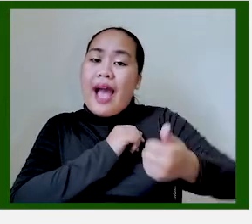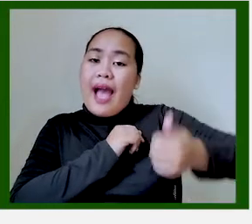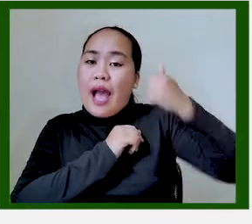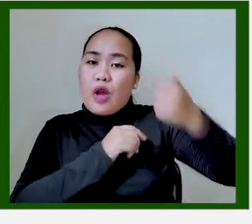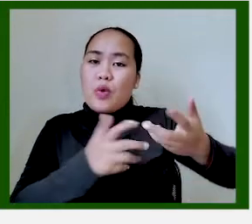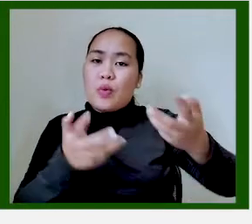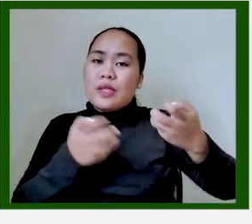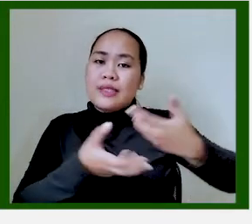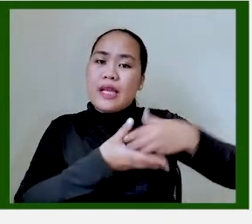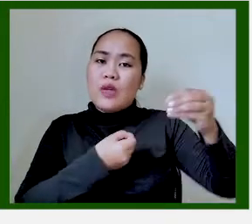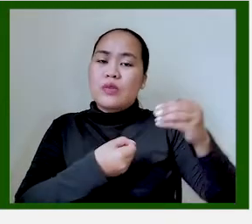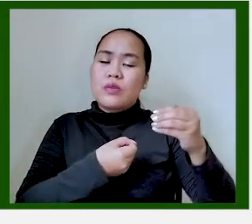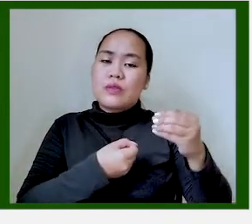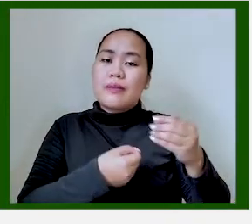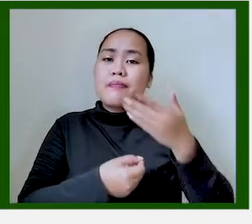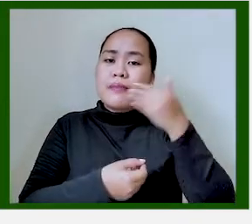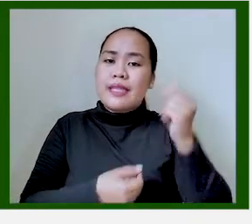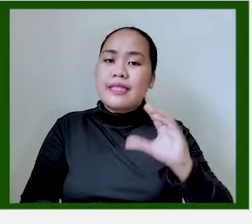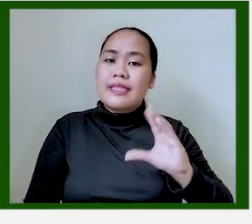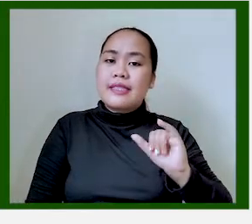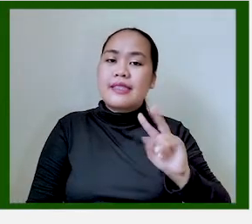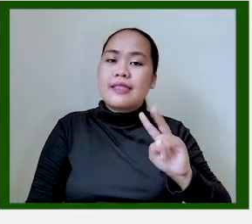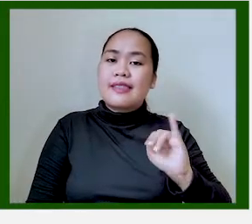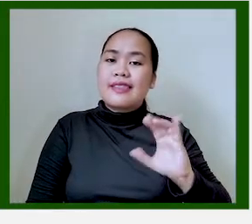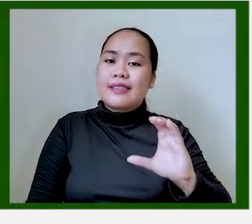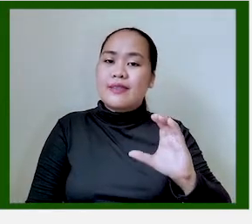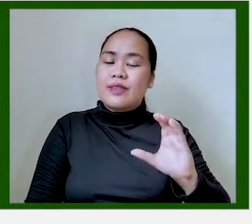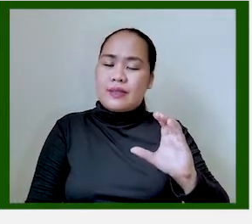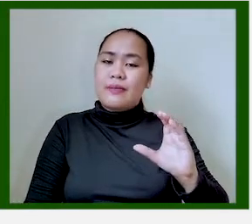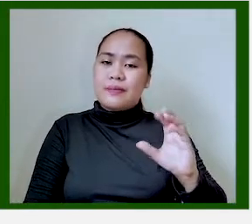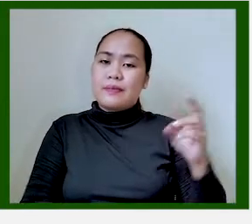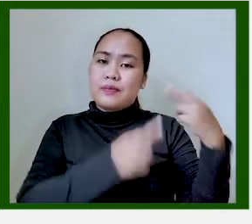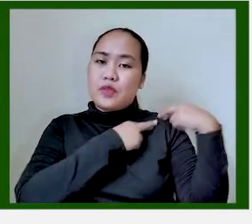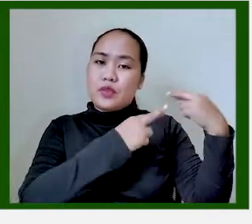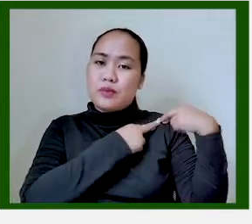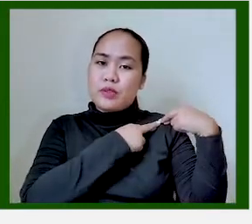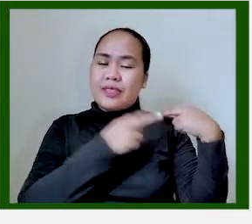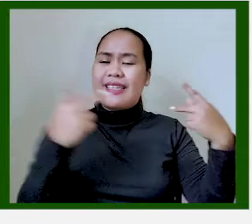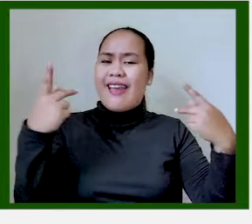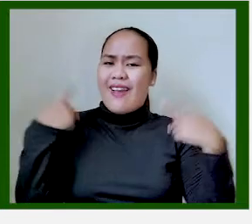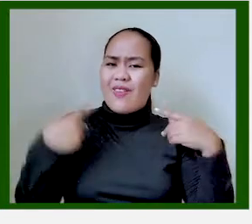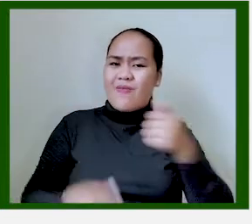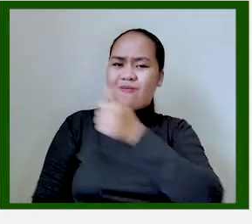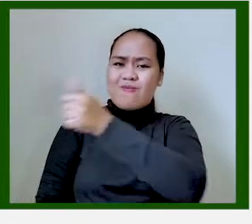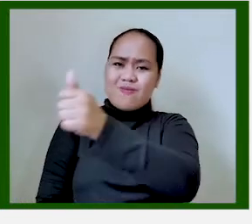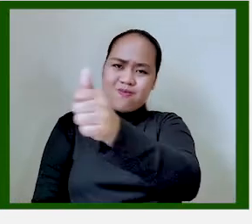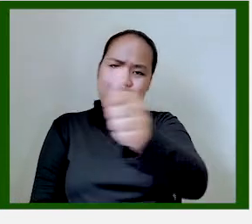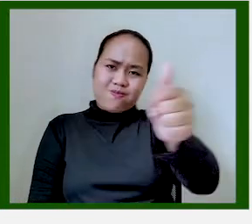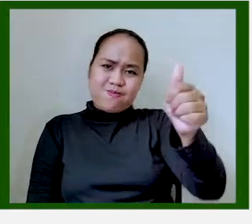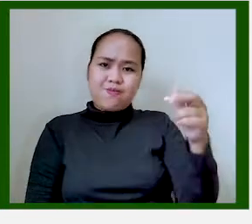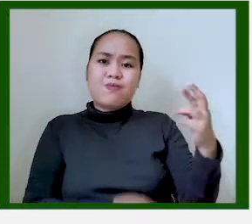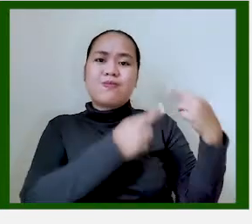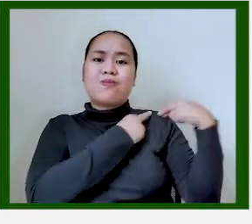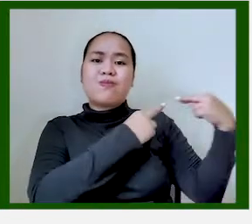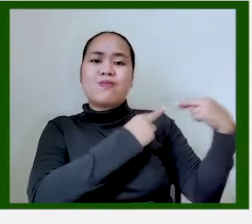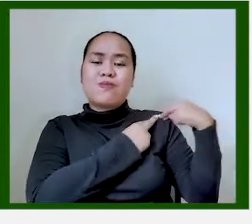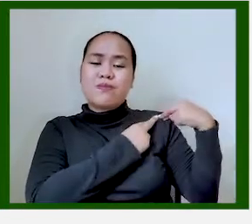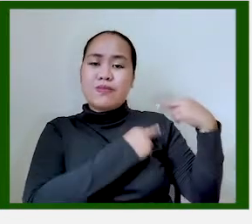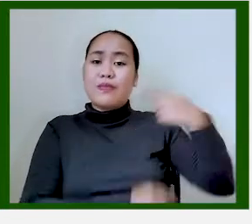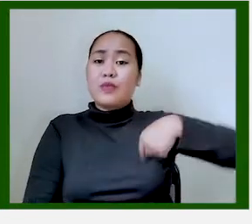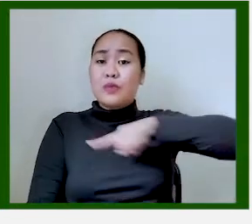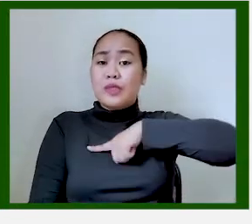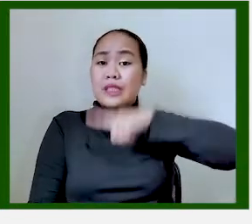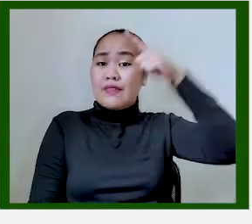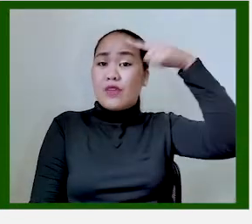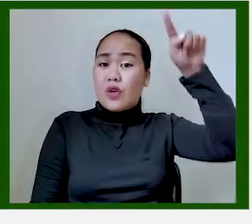civic duty, no. May katungkulan tayo, kumbaga meron tayong pananagutan dito, no. Pag tayo ay